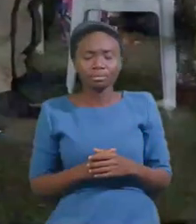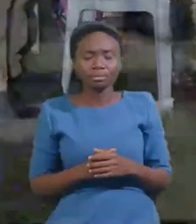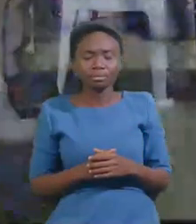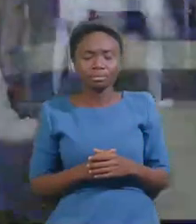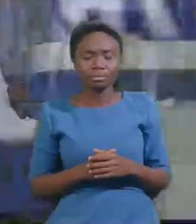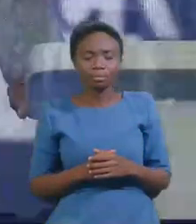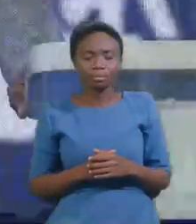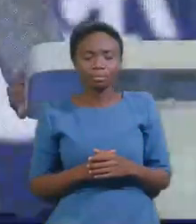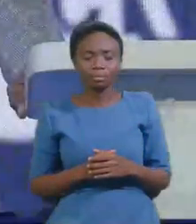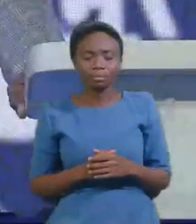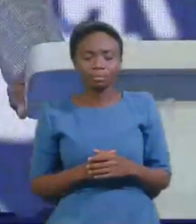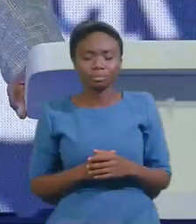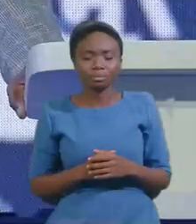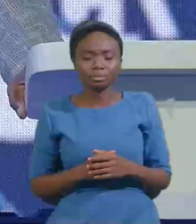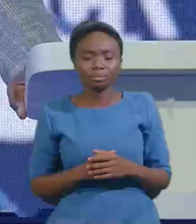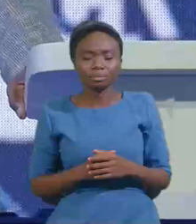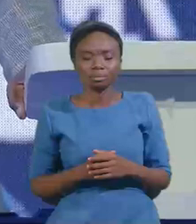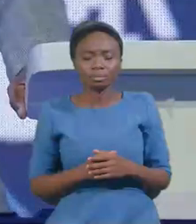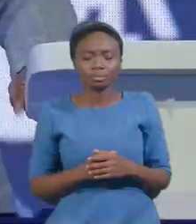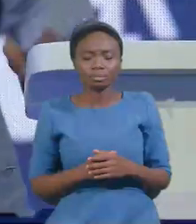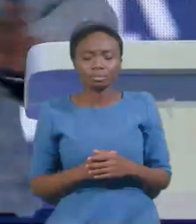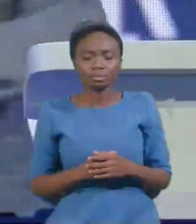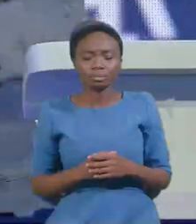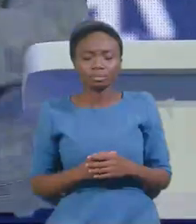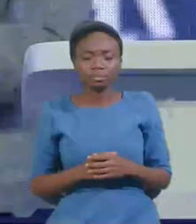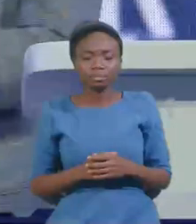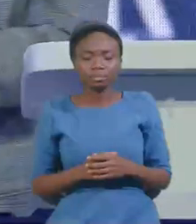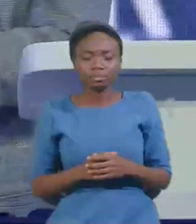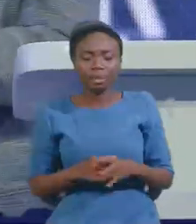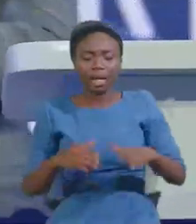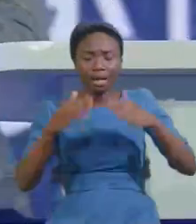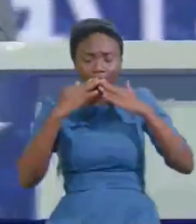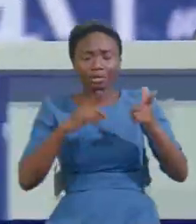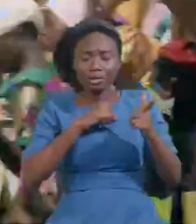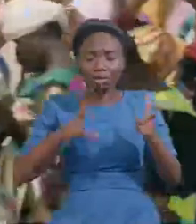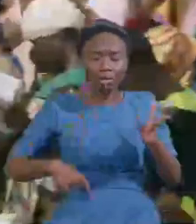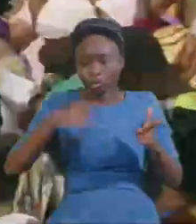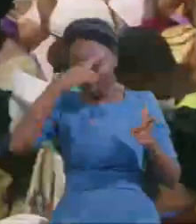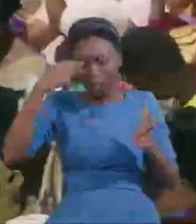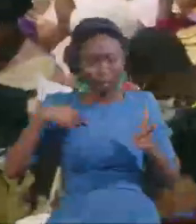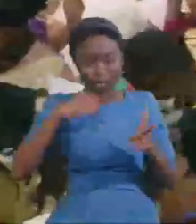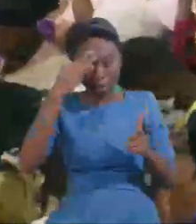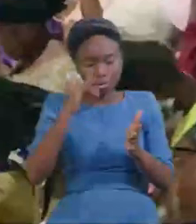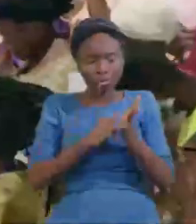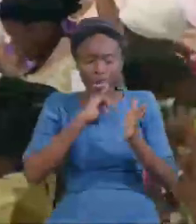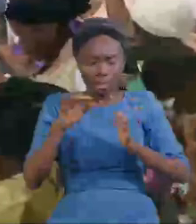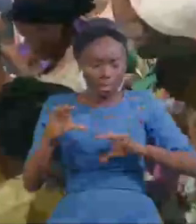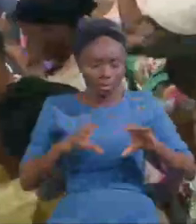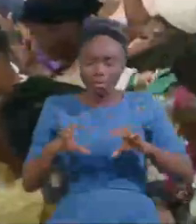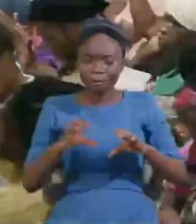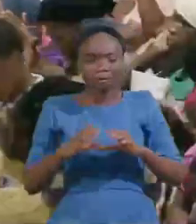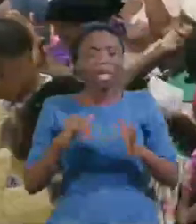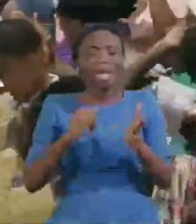Paralytique, paralysé, affaibli au niveau des membres, recevoir guérison, commencez à marcher au nom de